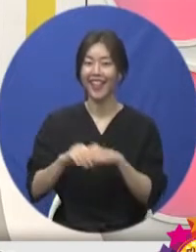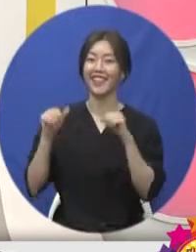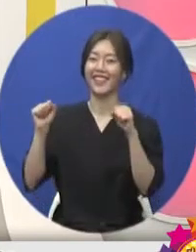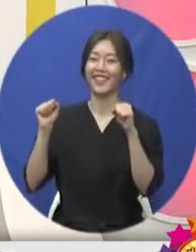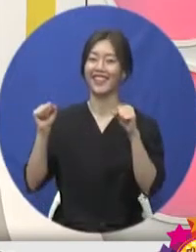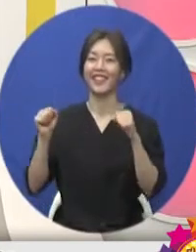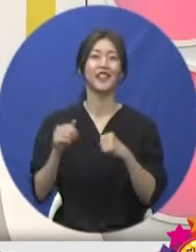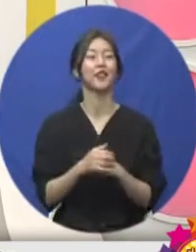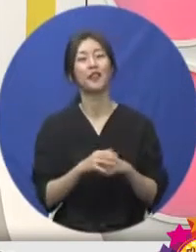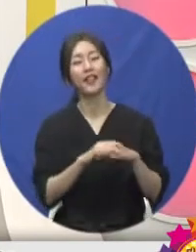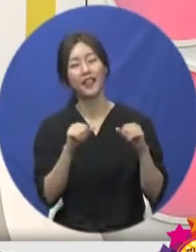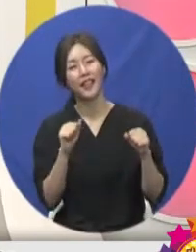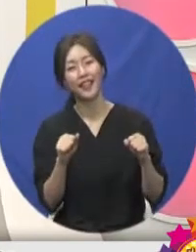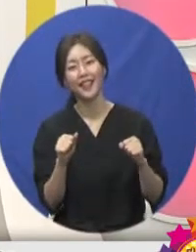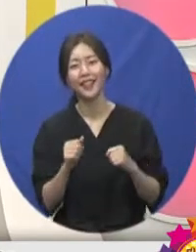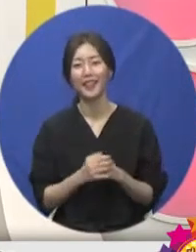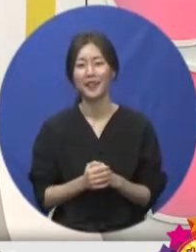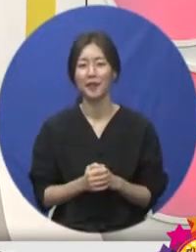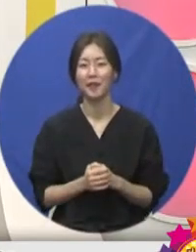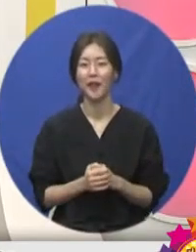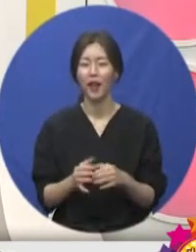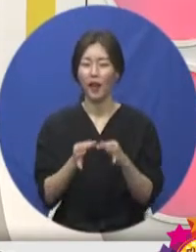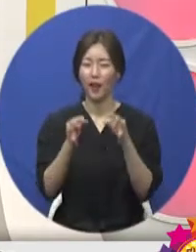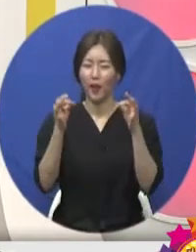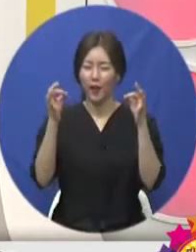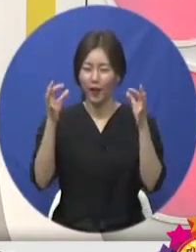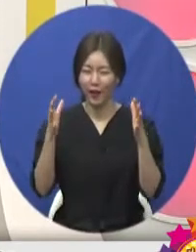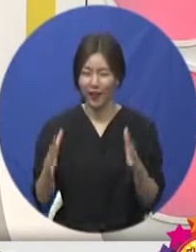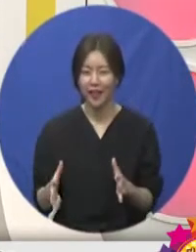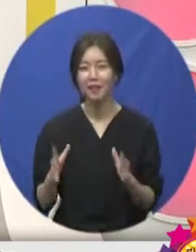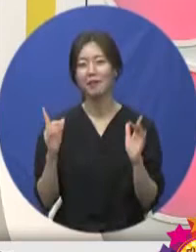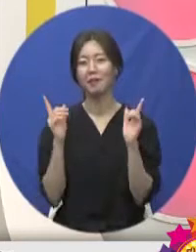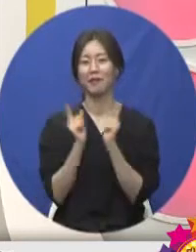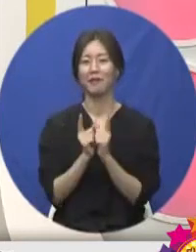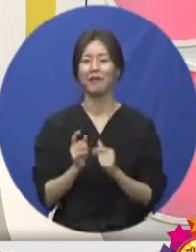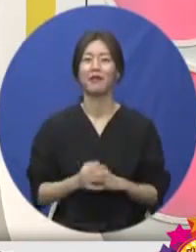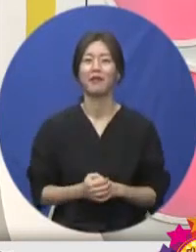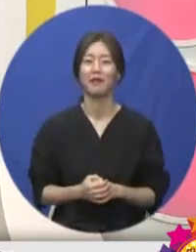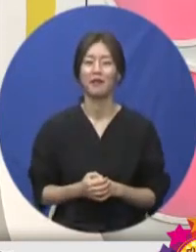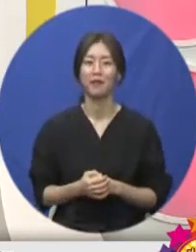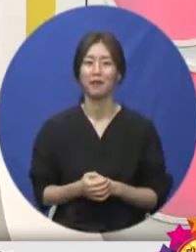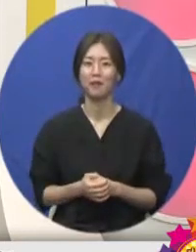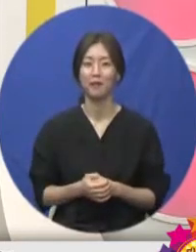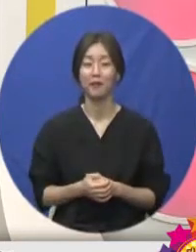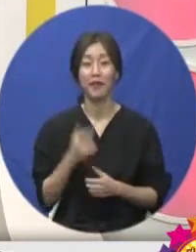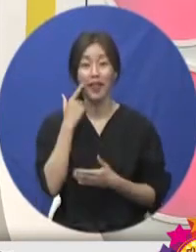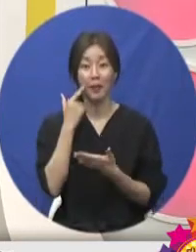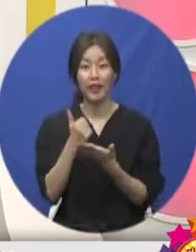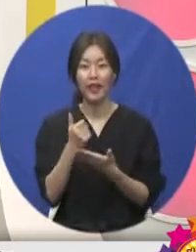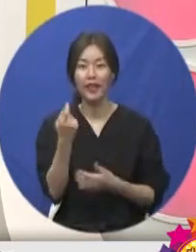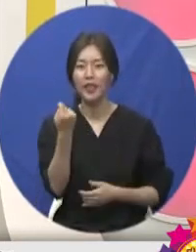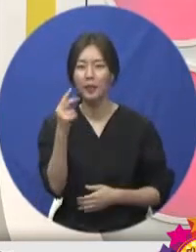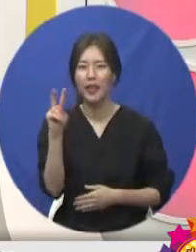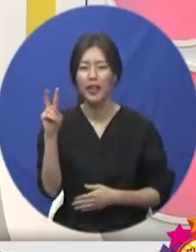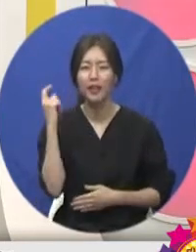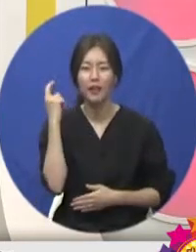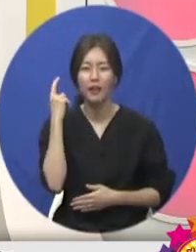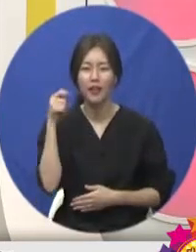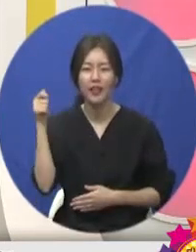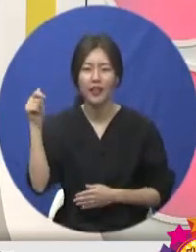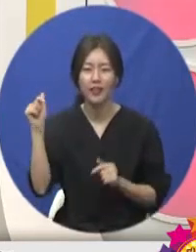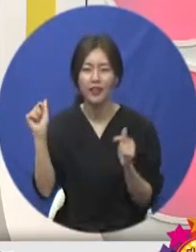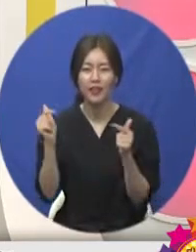안녕하세요. 네, 아버님. 안녕하세요. 예, 오래간만에 뵙겠어요. 아, 네. 그렇습니다. 예. 아버님, TV 소리